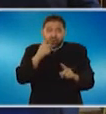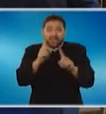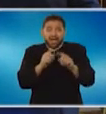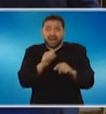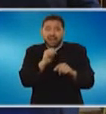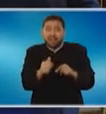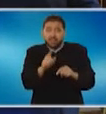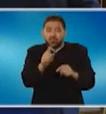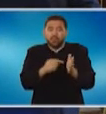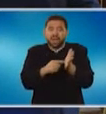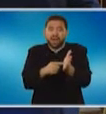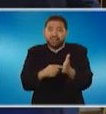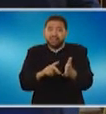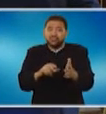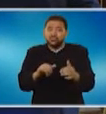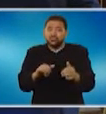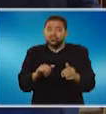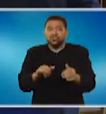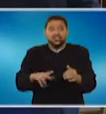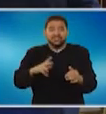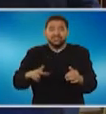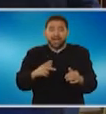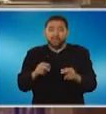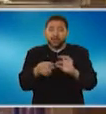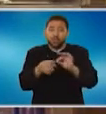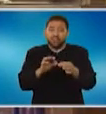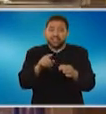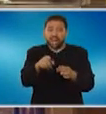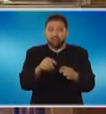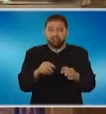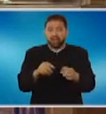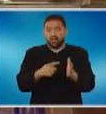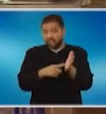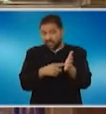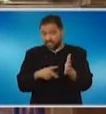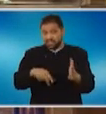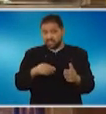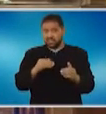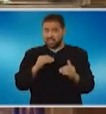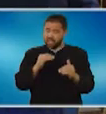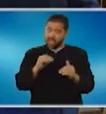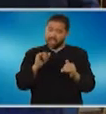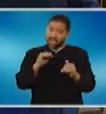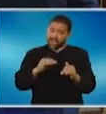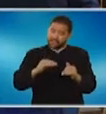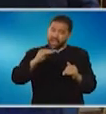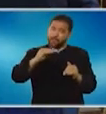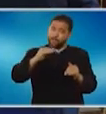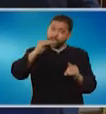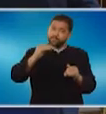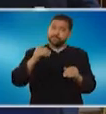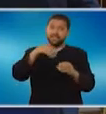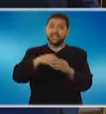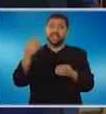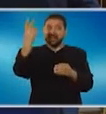de unul singur. Însă sunt anumite momente și anumite etape în înțelegerea cărții în care